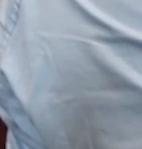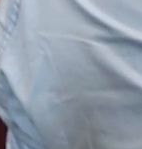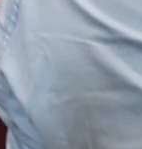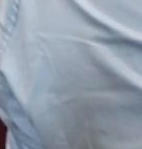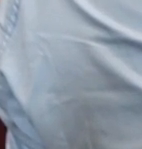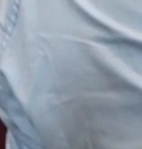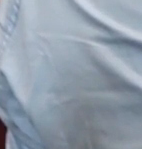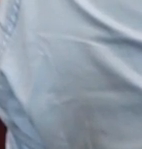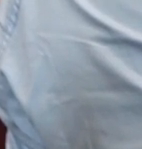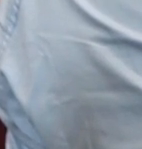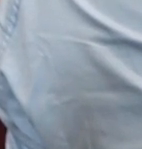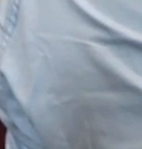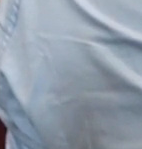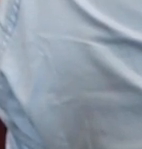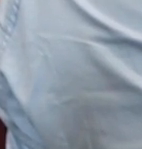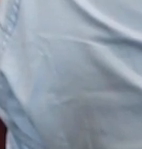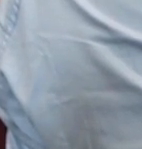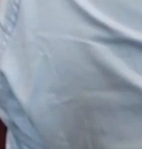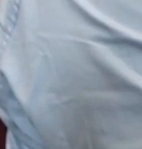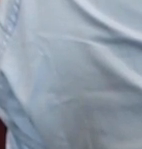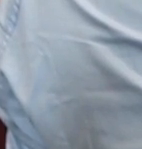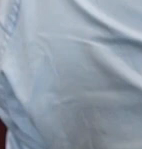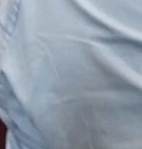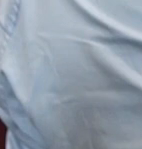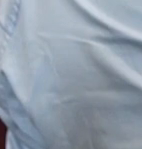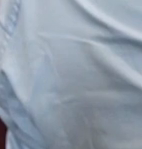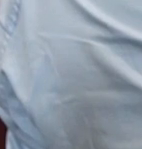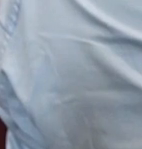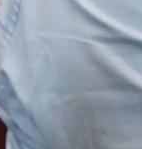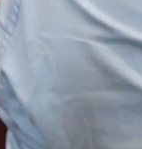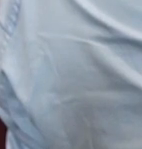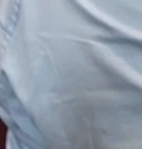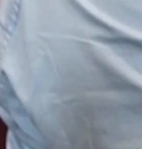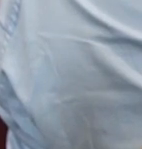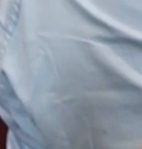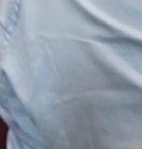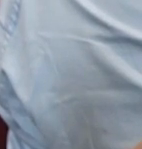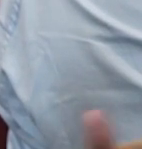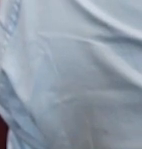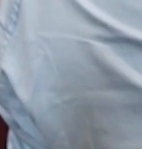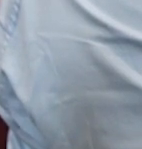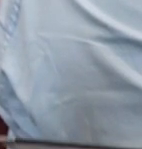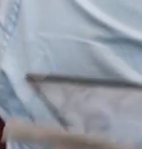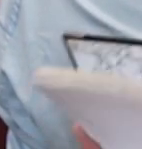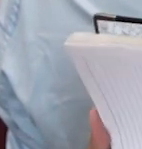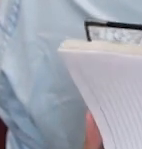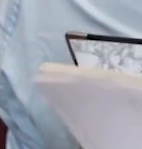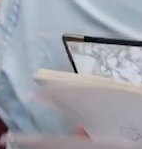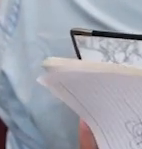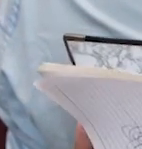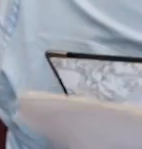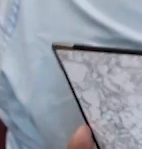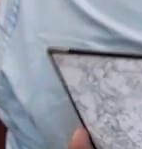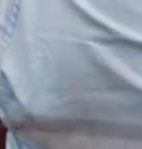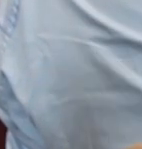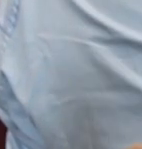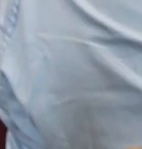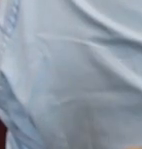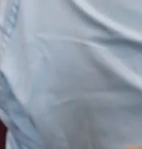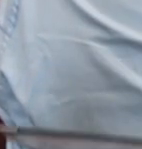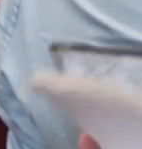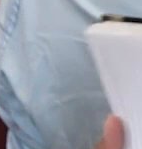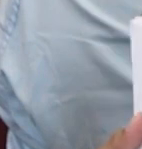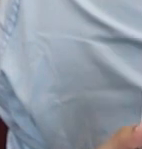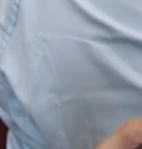perdagangan orang kemudian apa namanya pelanggaran HAM yang berat dan lainnya yang bisa secara eksplisit